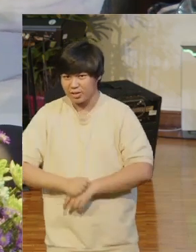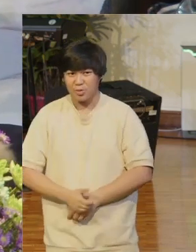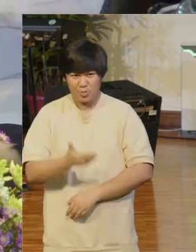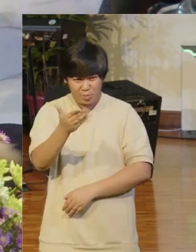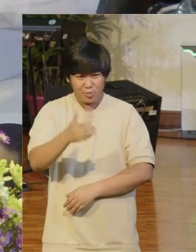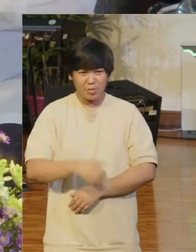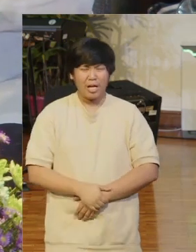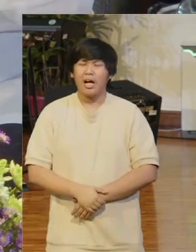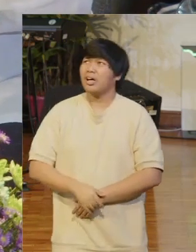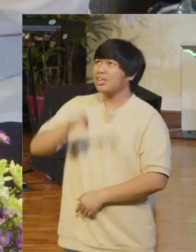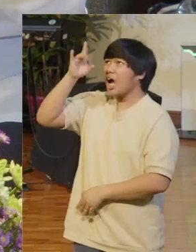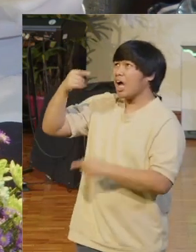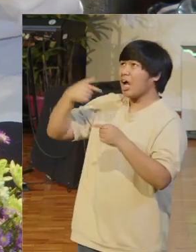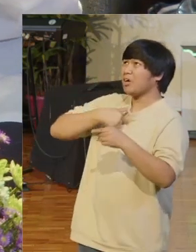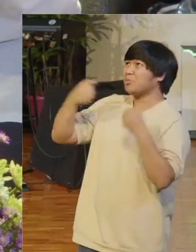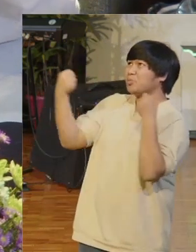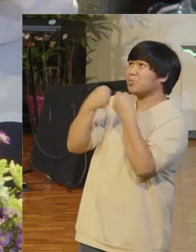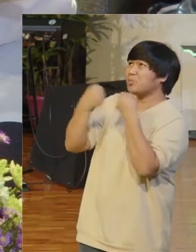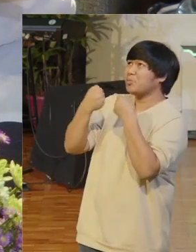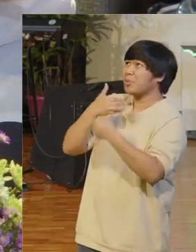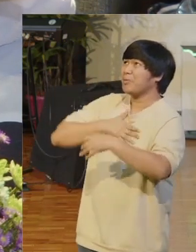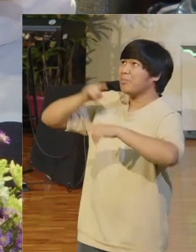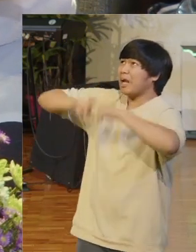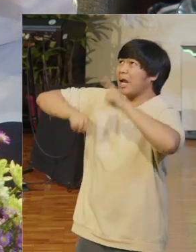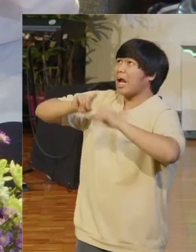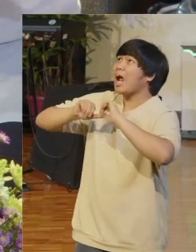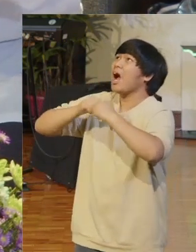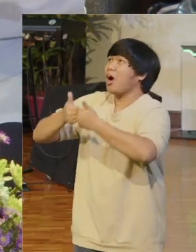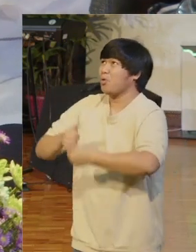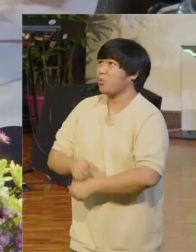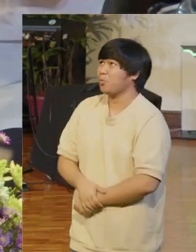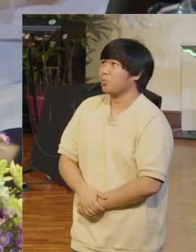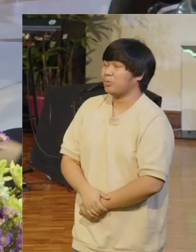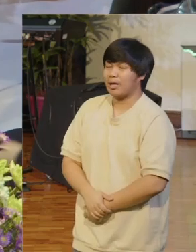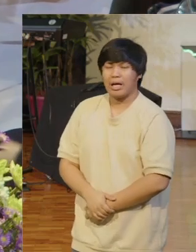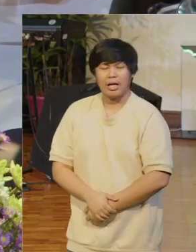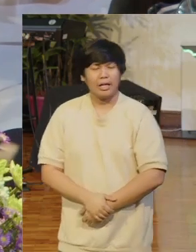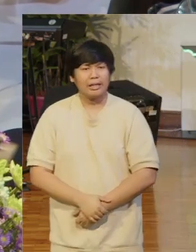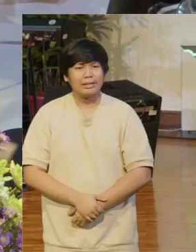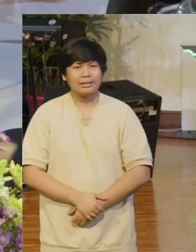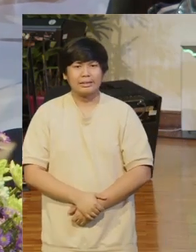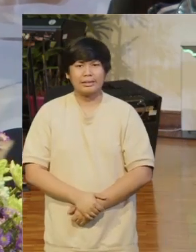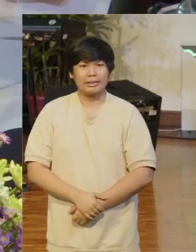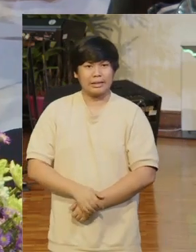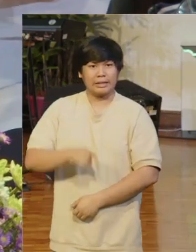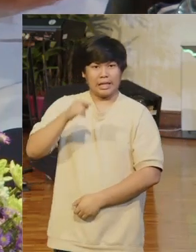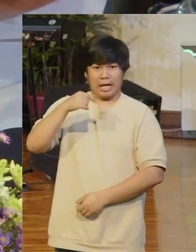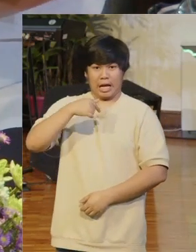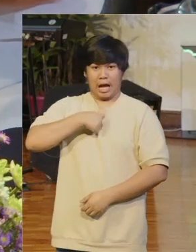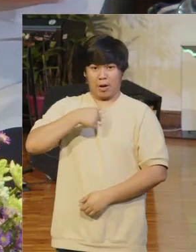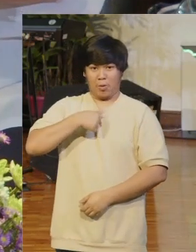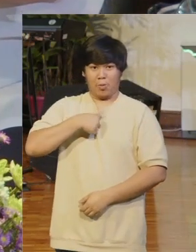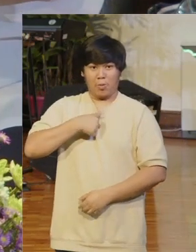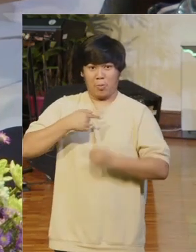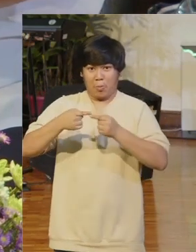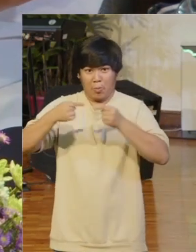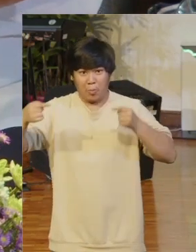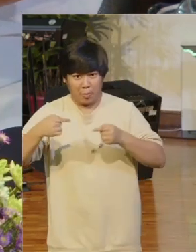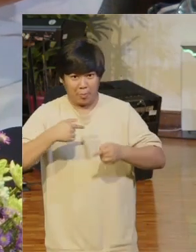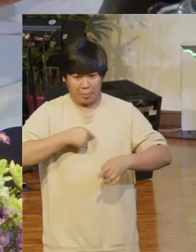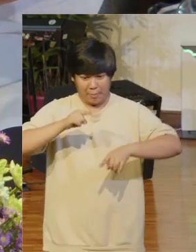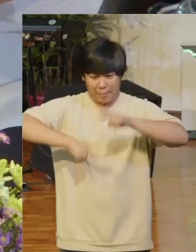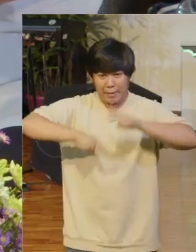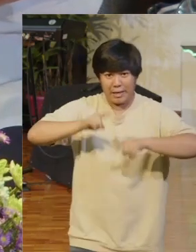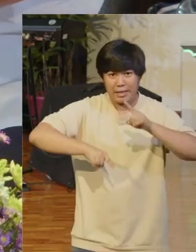Nag-aaway nga po kami, Panginoon, di na lalo na. Yung pinakakaaway niya, nagpapakita ng pag-ibig sa Kanya para ilapit